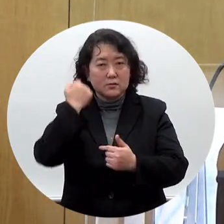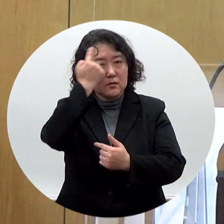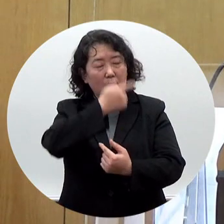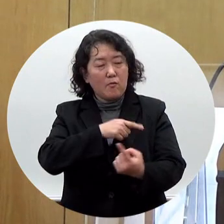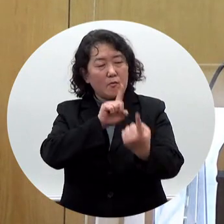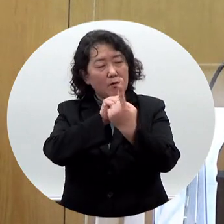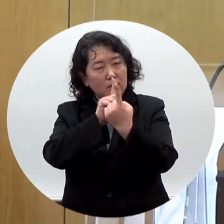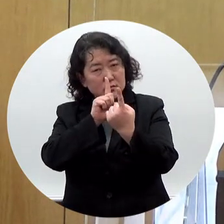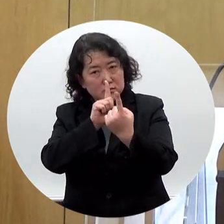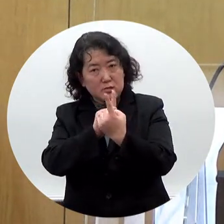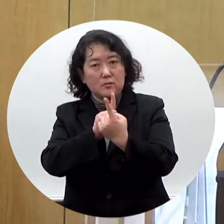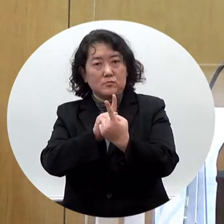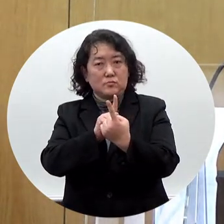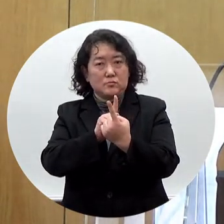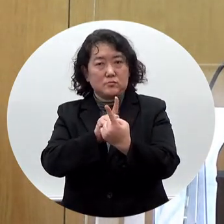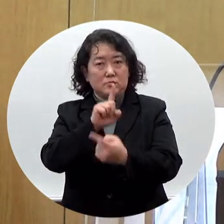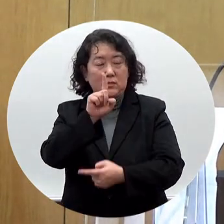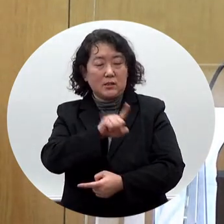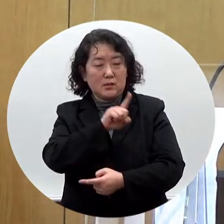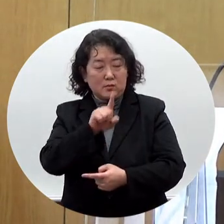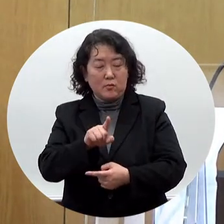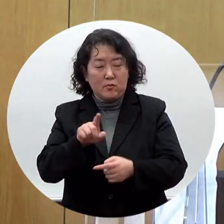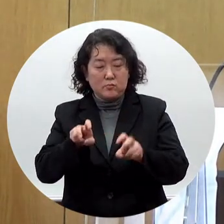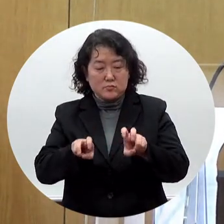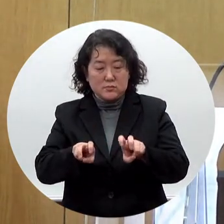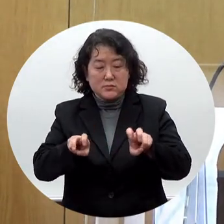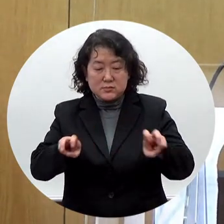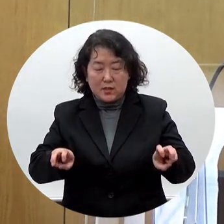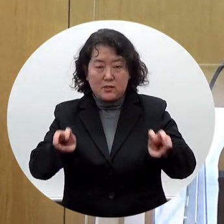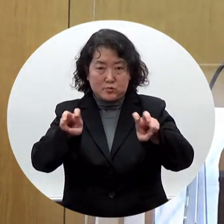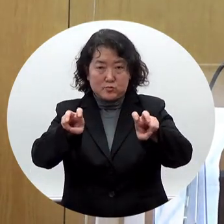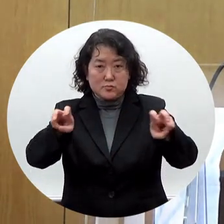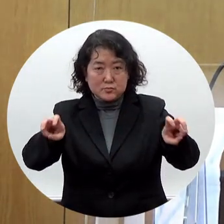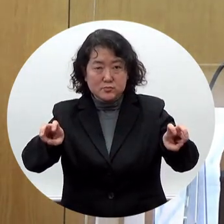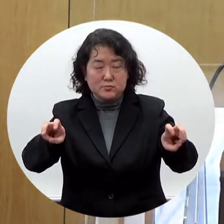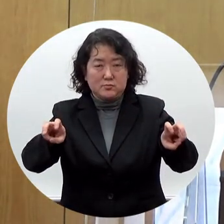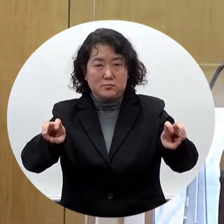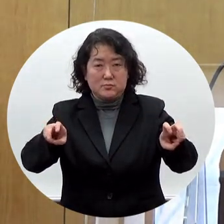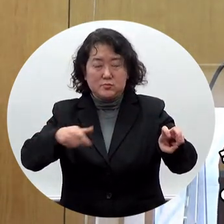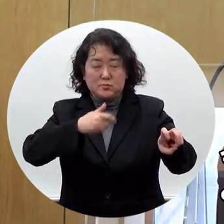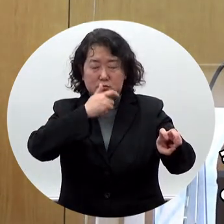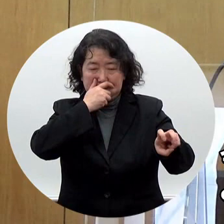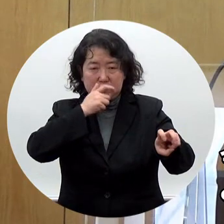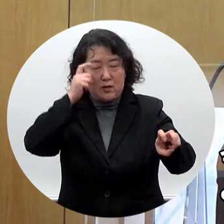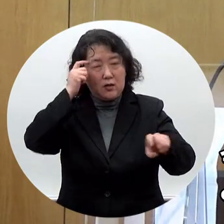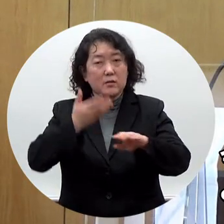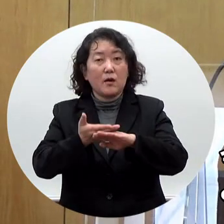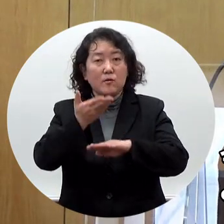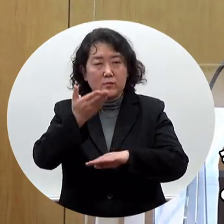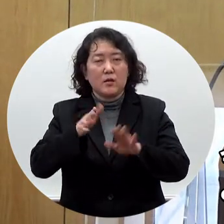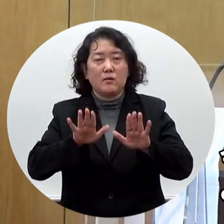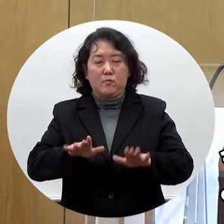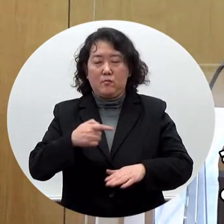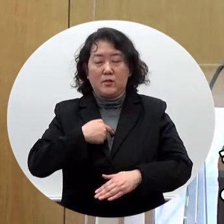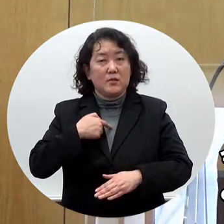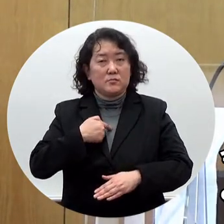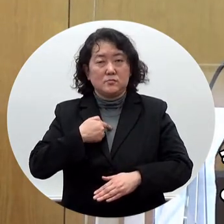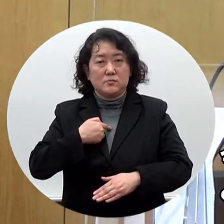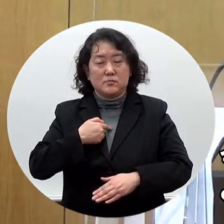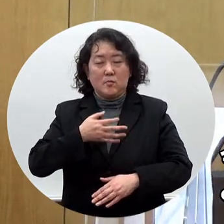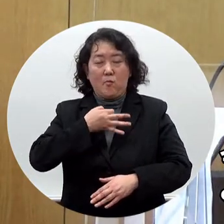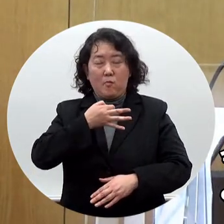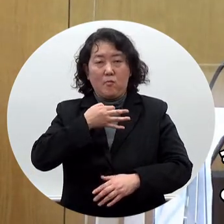合わせている方と、席の間隔を十分に空けていただいて、今日の私のように大声で